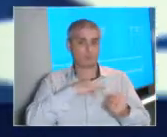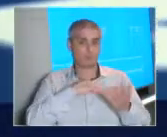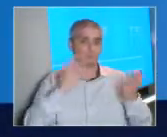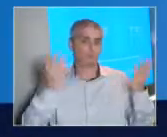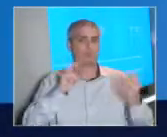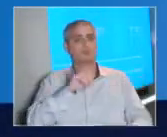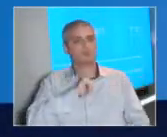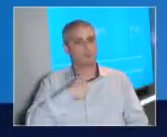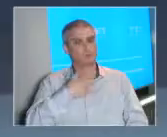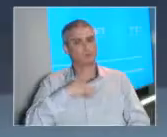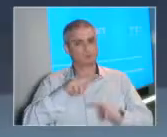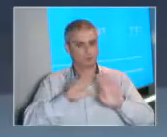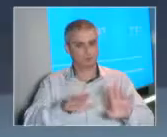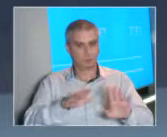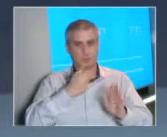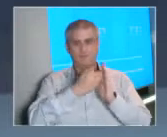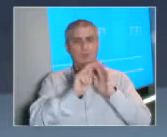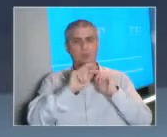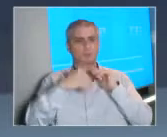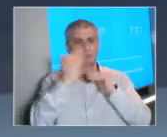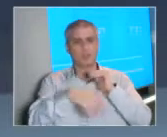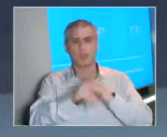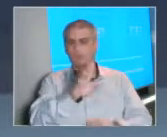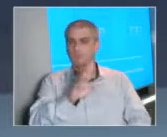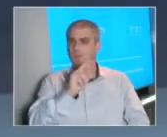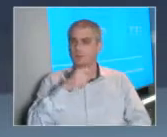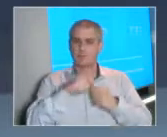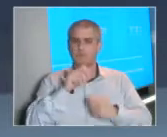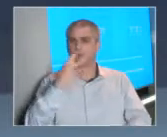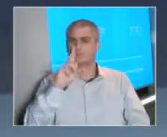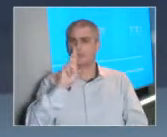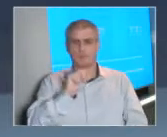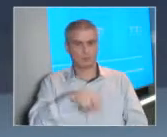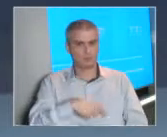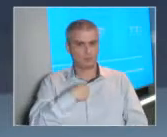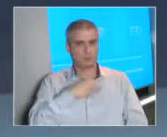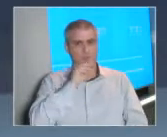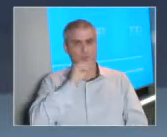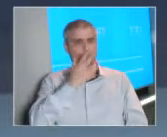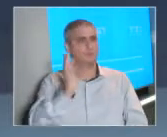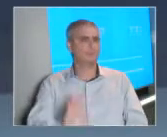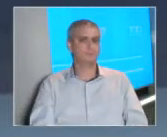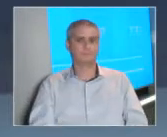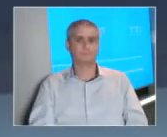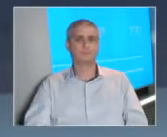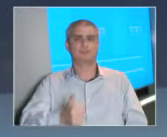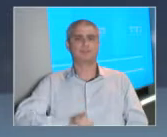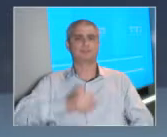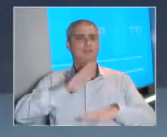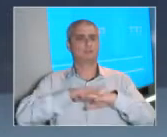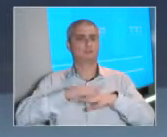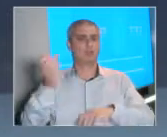הנושא הזה מעניין אותי, אני רוצה להישאר איתו, אני מוותר על הנושא האחרון ברשותכם. חבר הכנסת פולקמן, שאנחנו מדברים על שרים